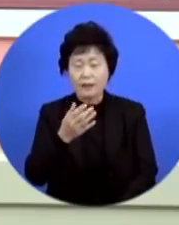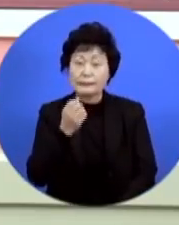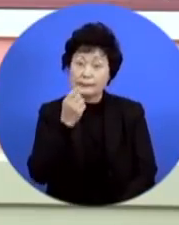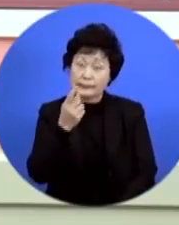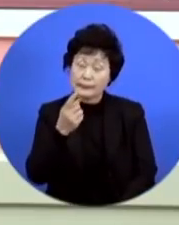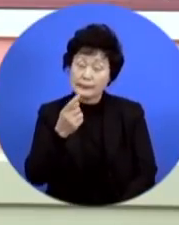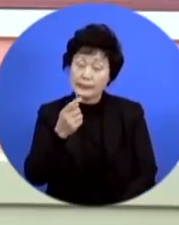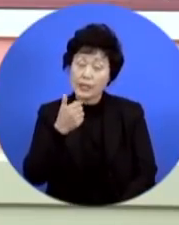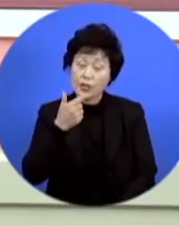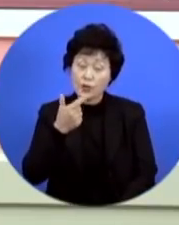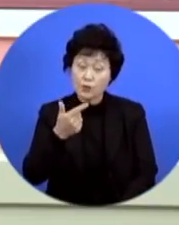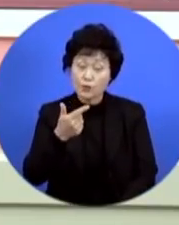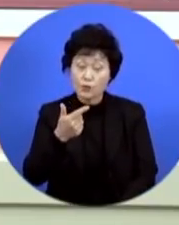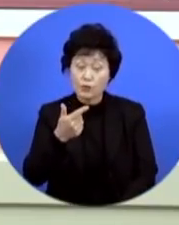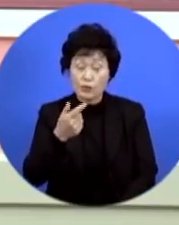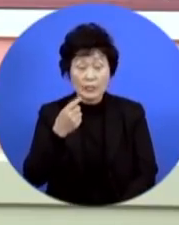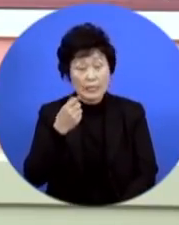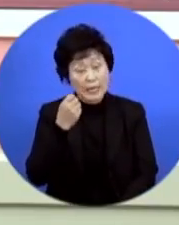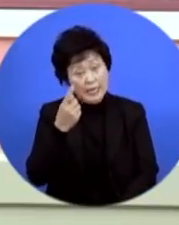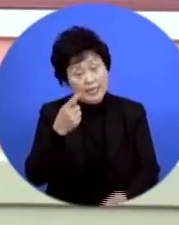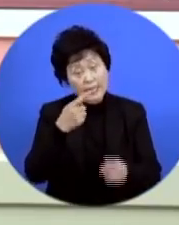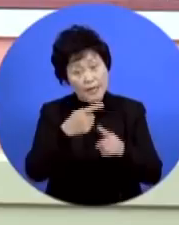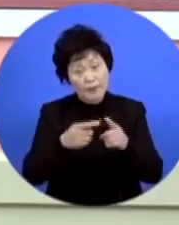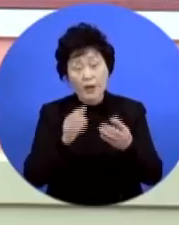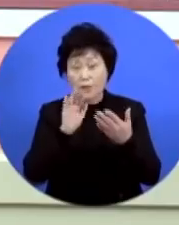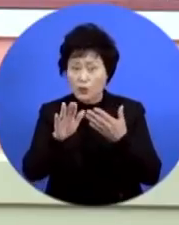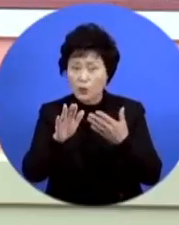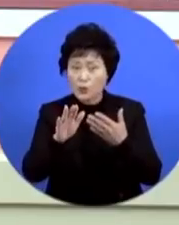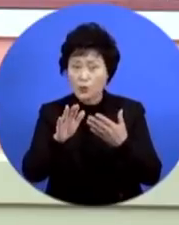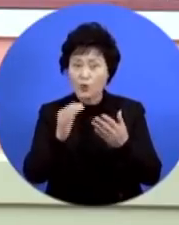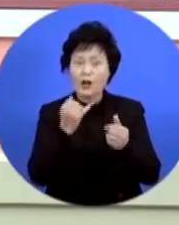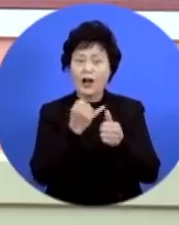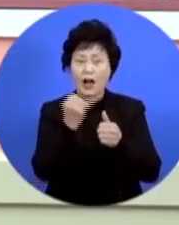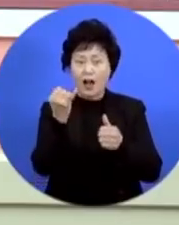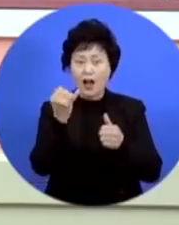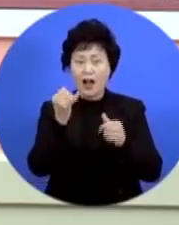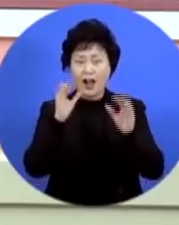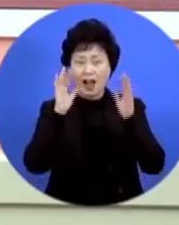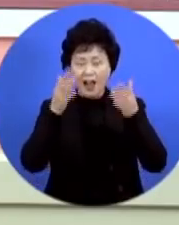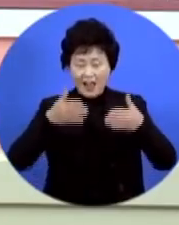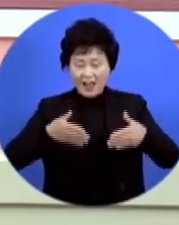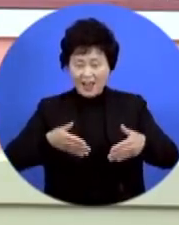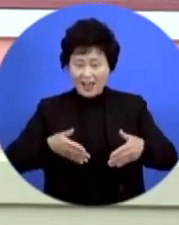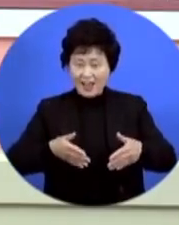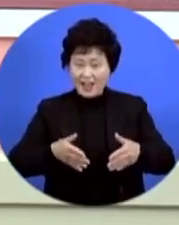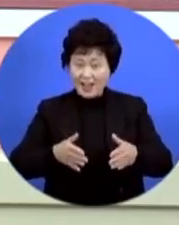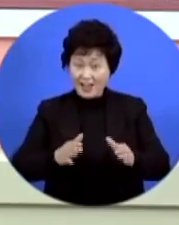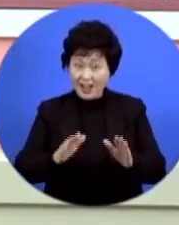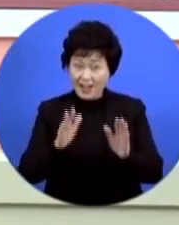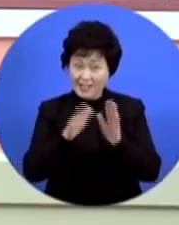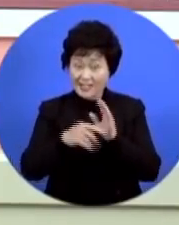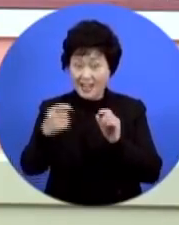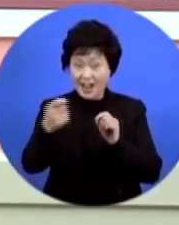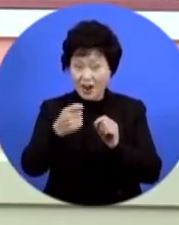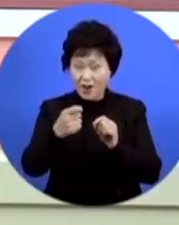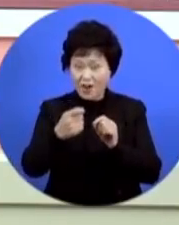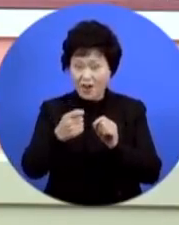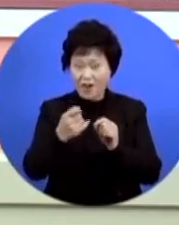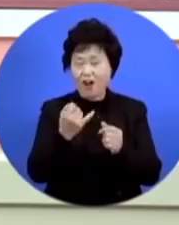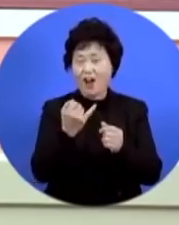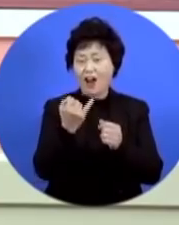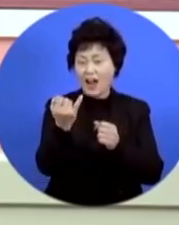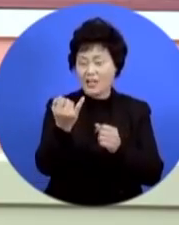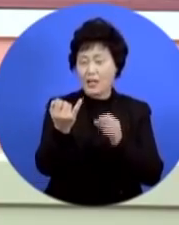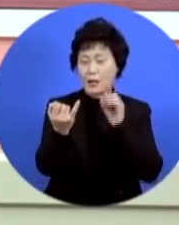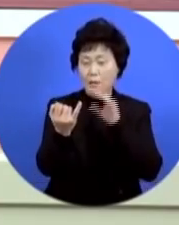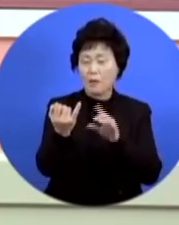후에 아내가 첫애를 출산하게 돼 있는데 네. 이게 갔다 오면 아슬아슬한 거예요. 네. 그래서 제가 아내한테도 내가 올 때까지 애를 낳으면 안